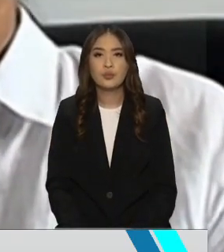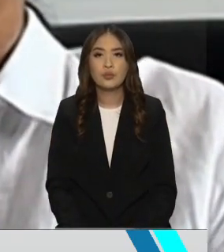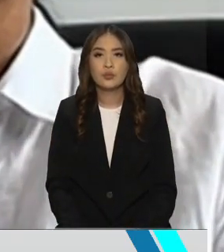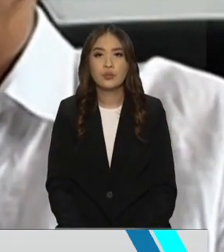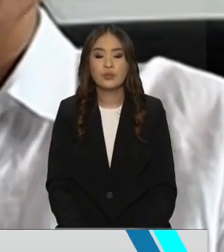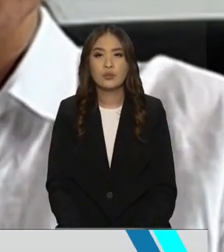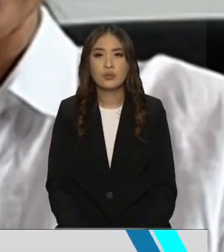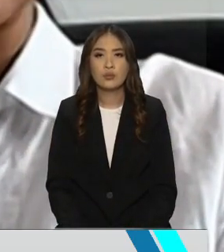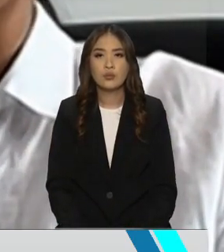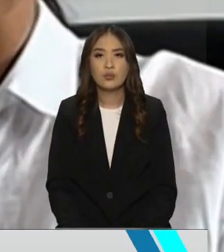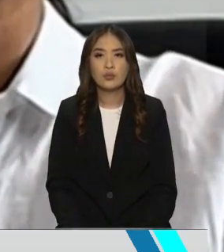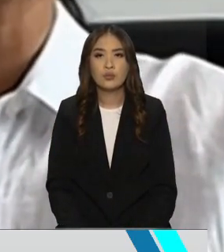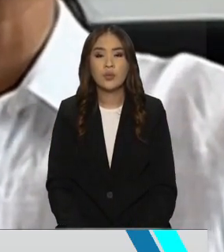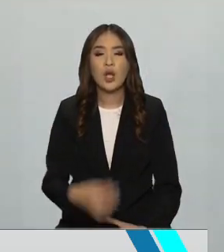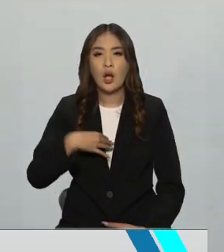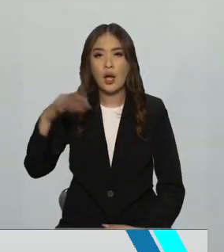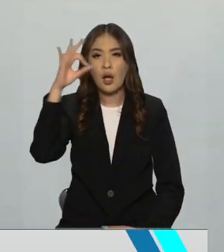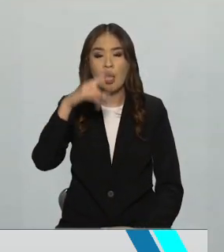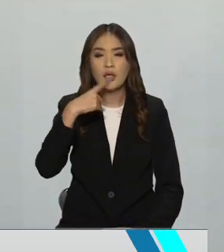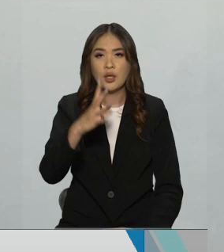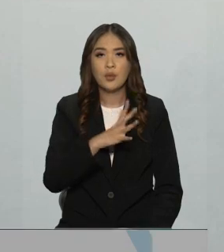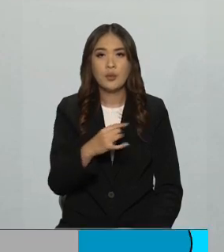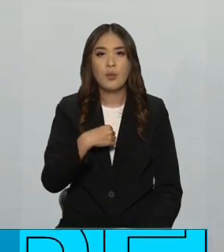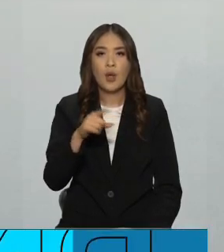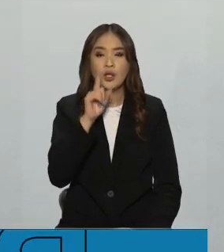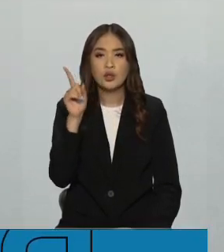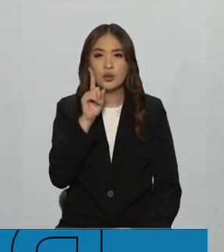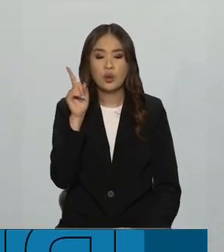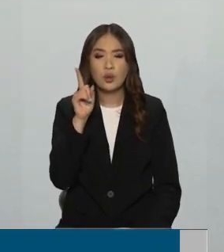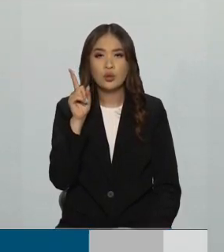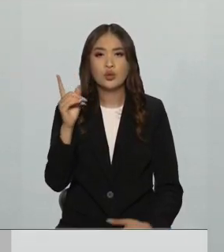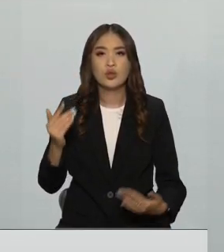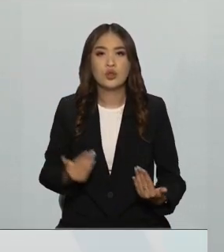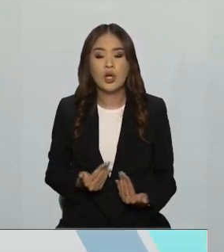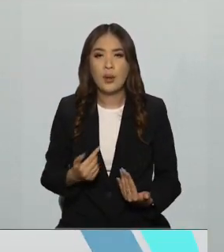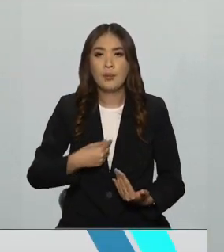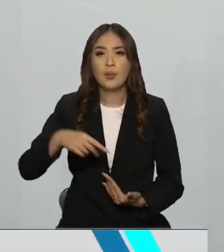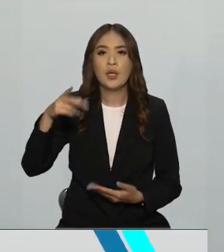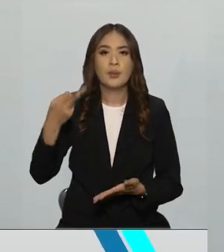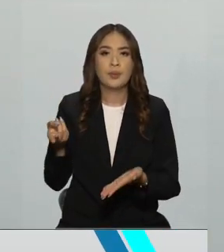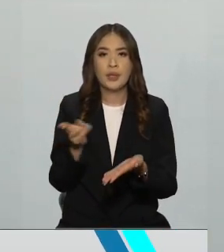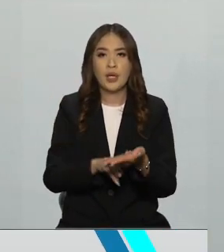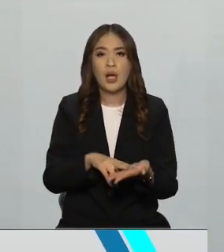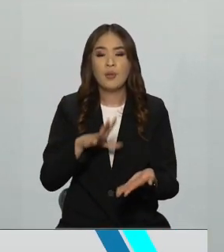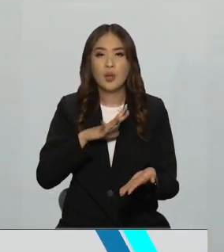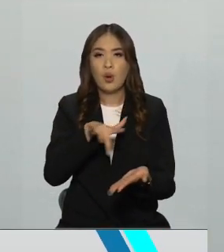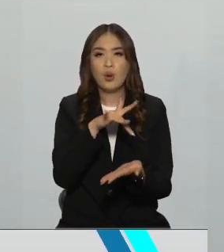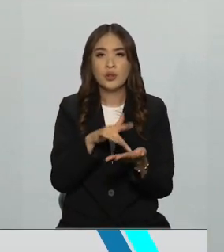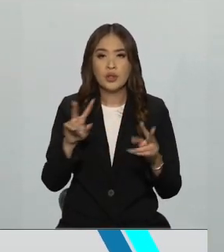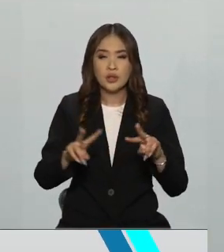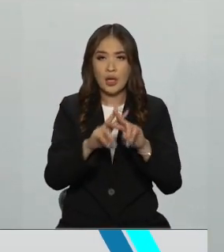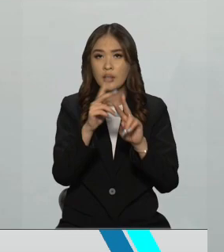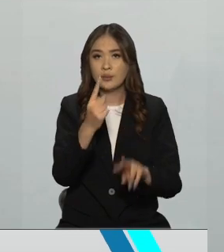Я говорила о том, что я достаточно молодой житель столицы. Я переехала в город Астану достаточно